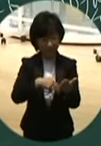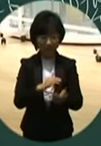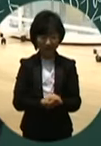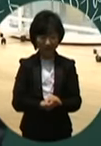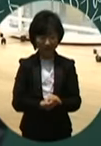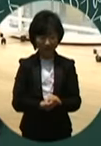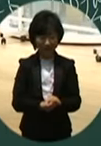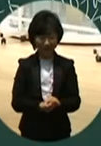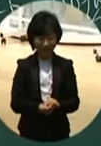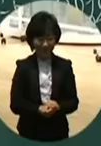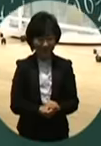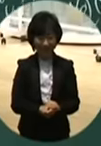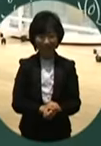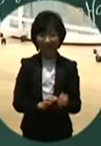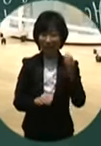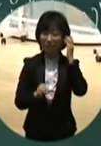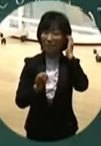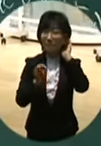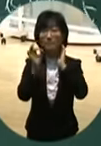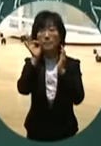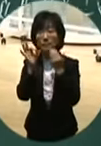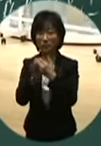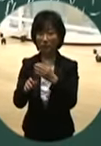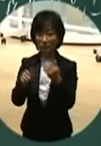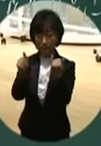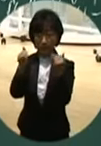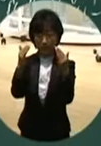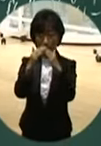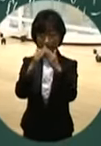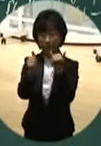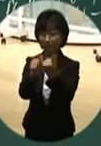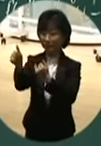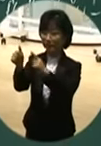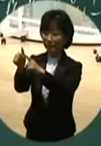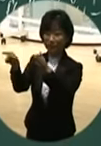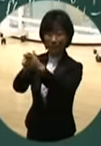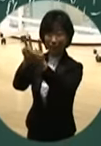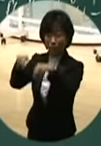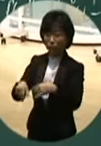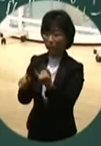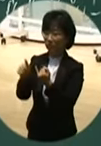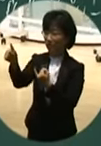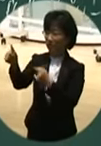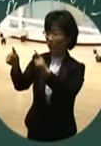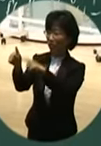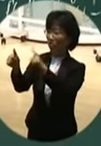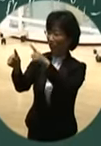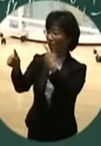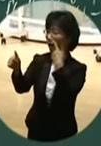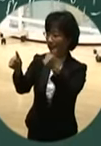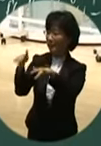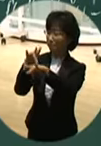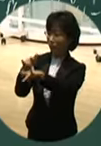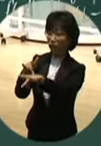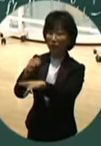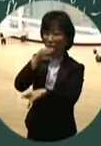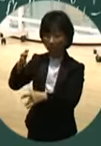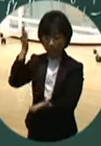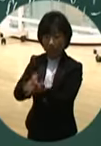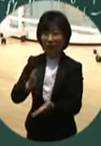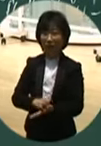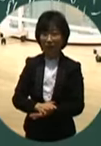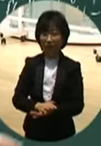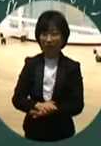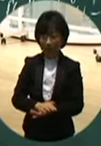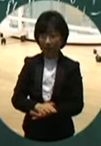네 아비 마귀 이러면 안 됩니다. Of course, don't go home and then tell your non-believing husband your father the devil. 그렇게 알고 있어야 돼요. Just know